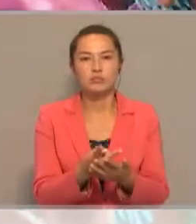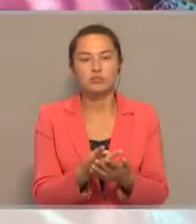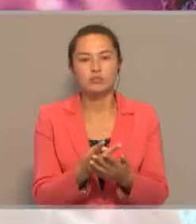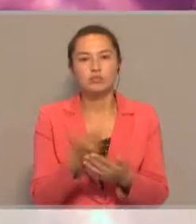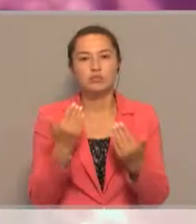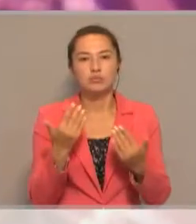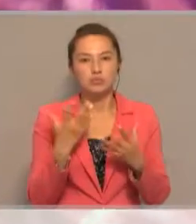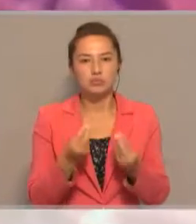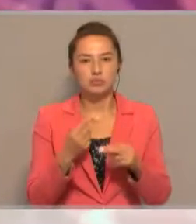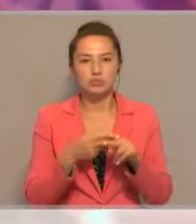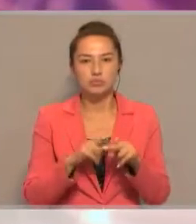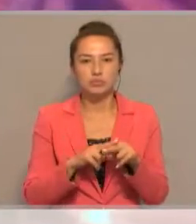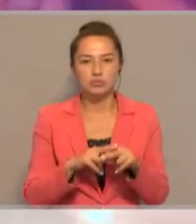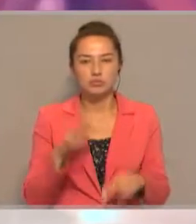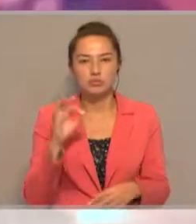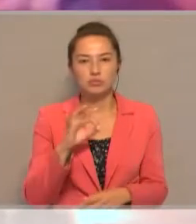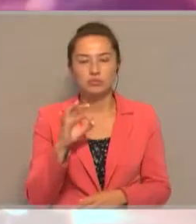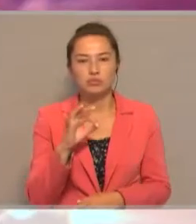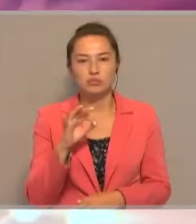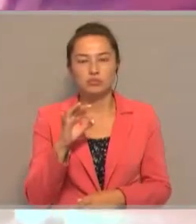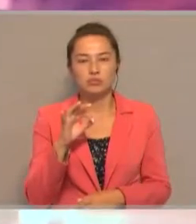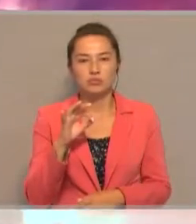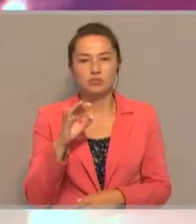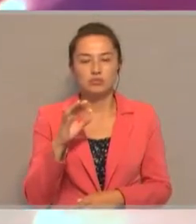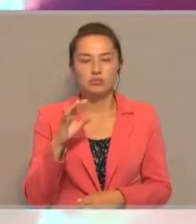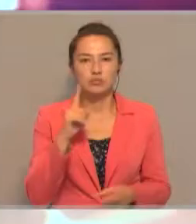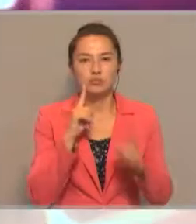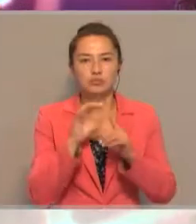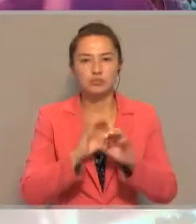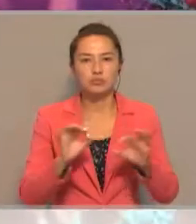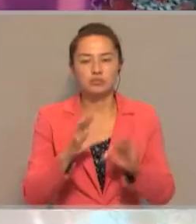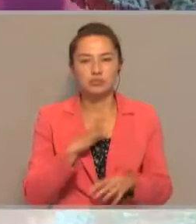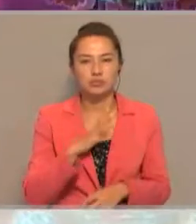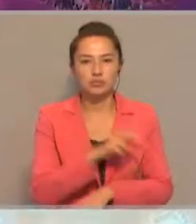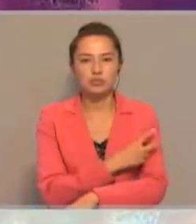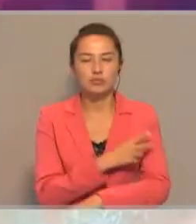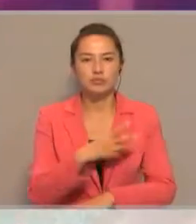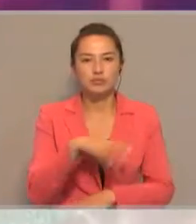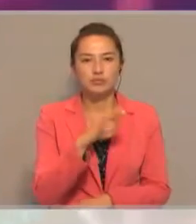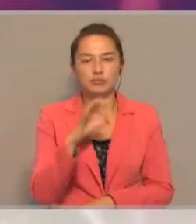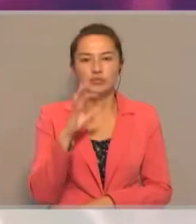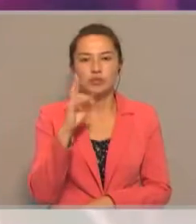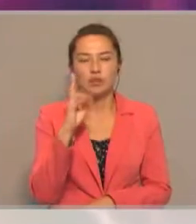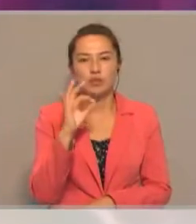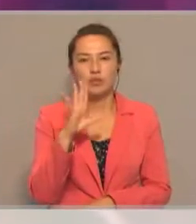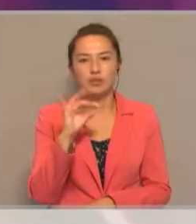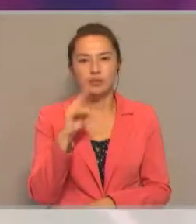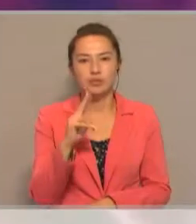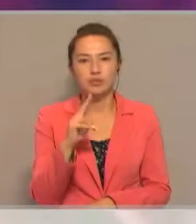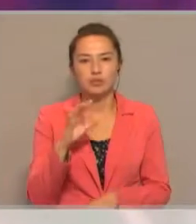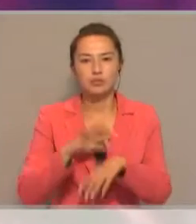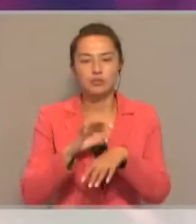туралы бүгін ақпаратты коммуникациялық орталықта өткен баспасөз мәжілісінде айтылды. Ақ халаттылар COVID